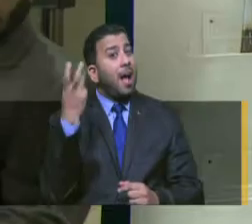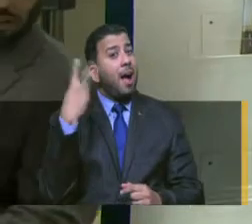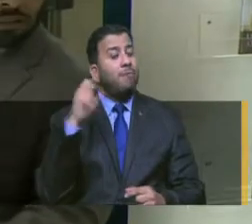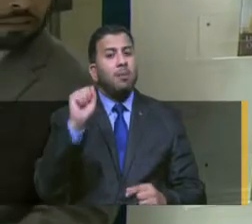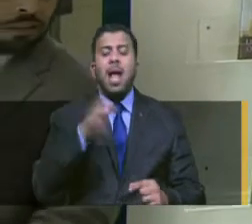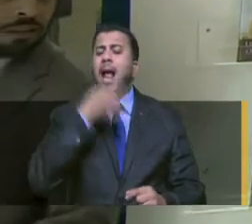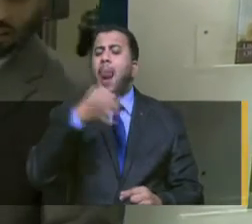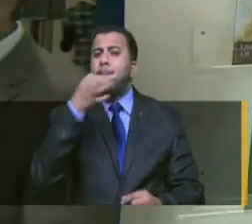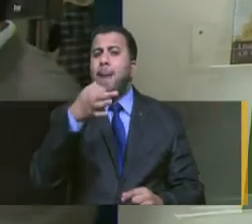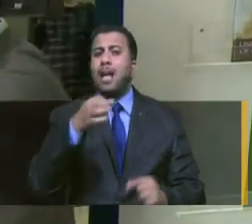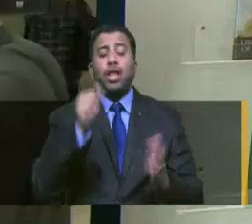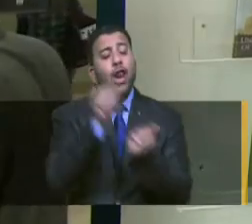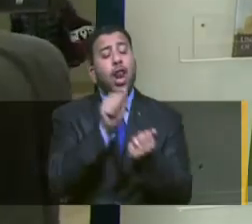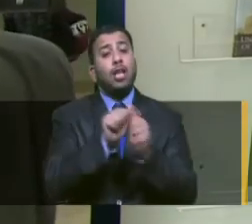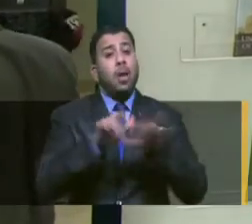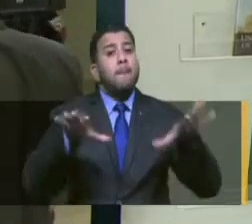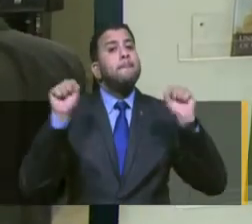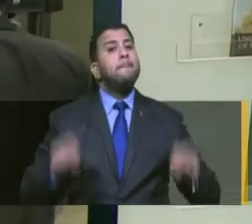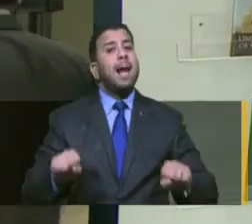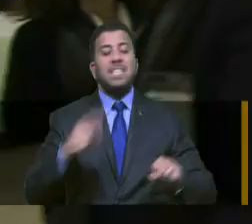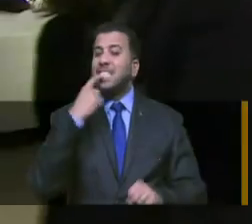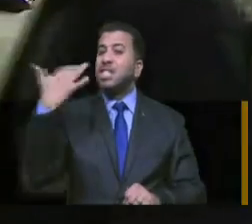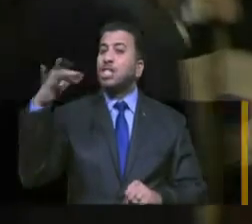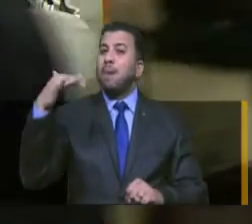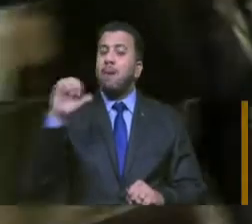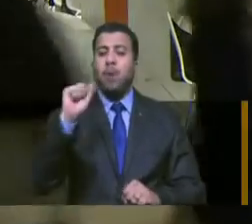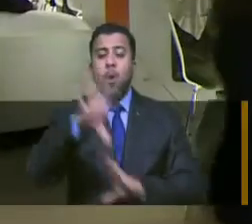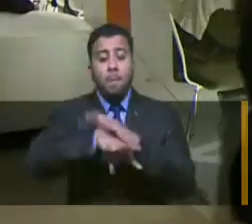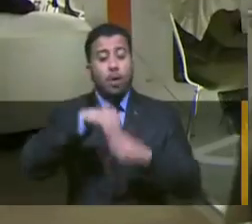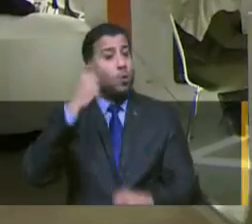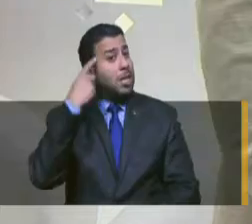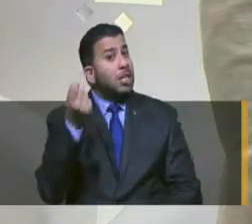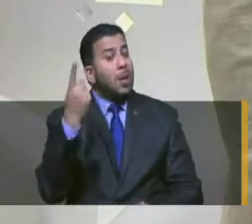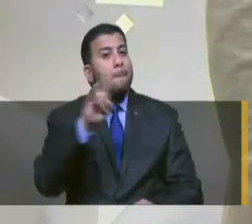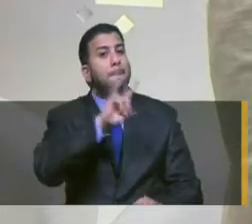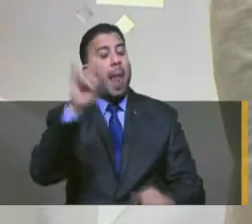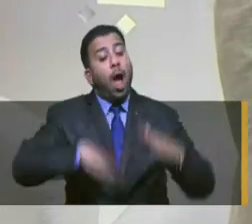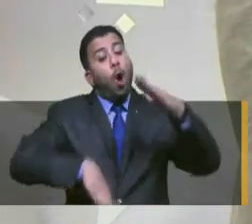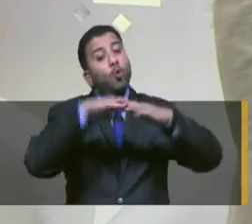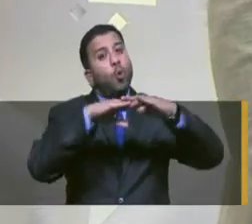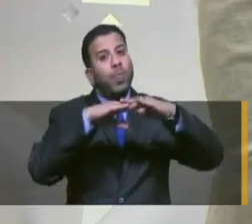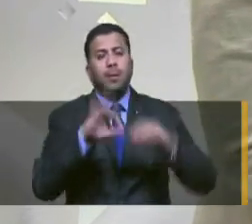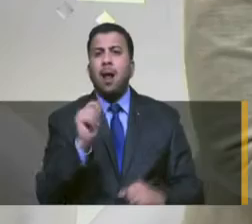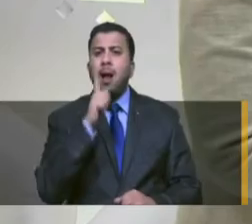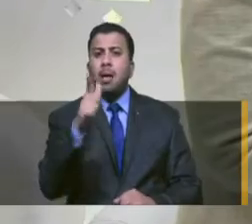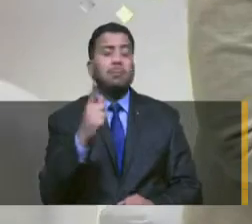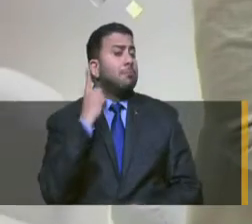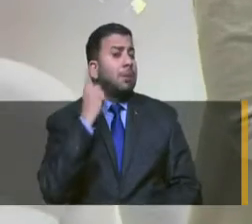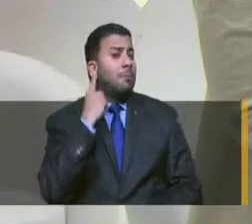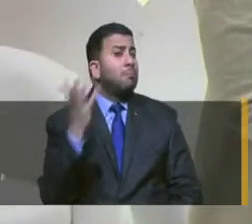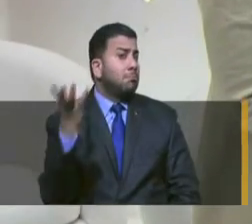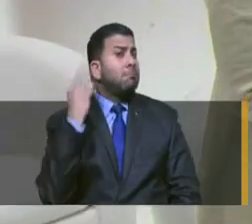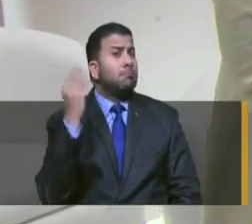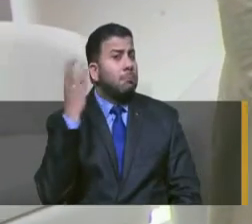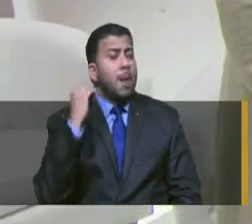كلمات للنشر والمجلس الإماراتي لكتب اليافعين ومشروع الثقافة بلا حدود. واستمع سموه إلى شرح من